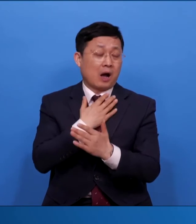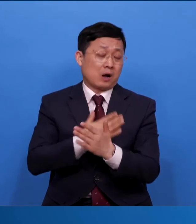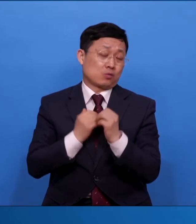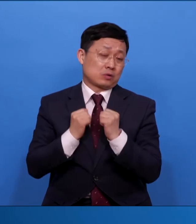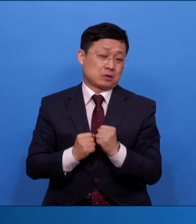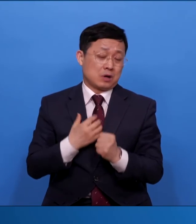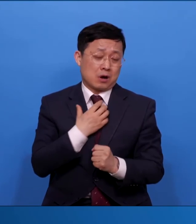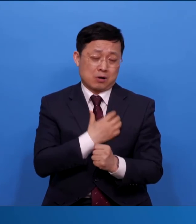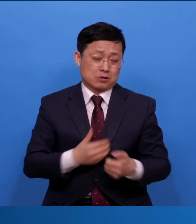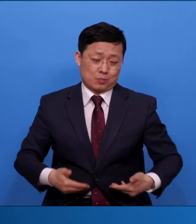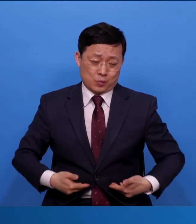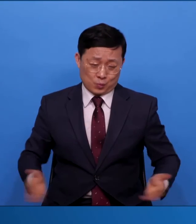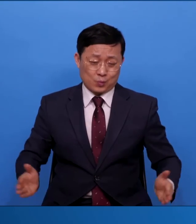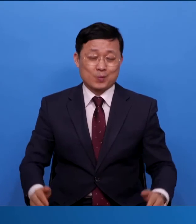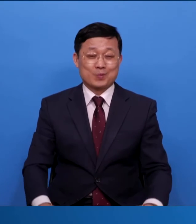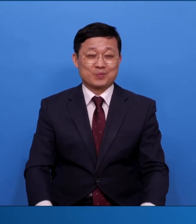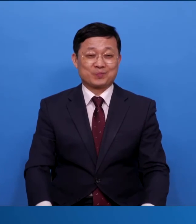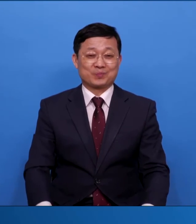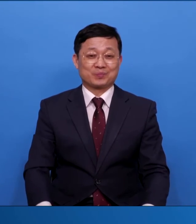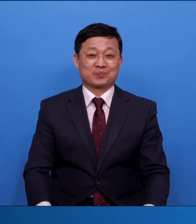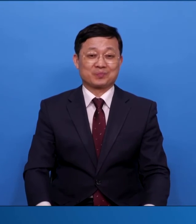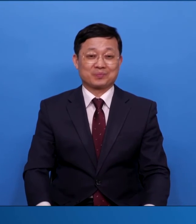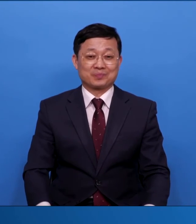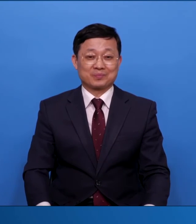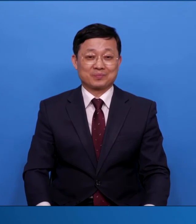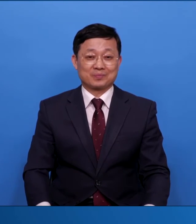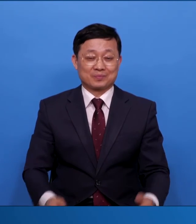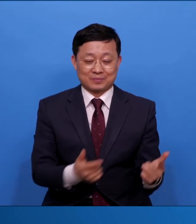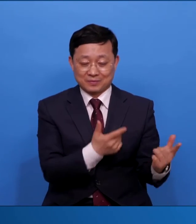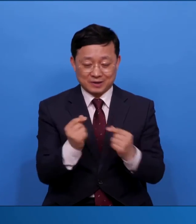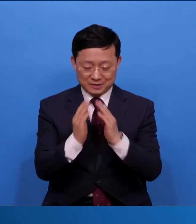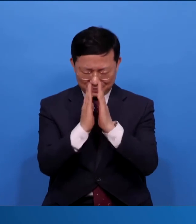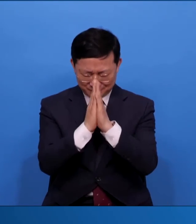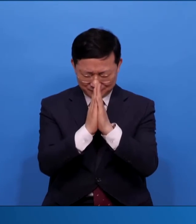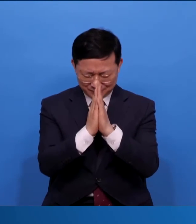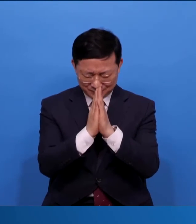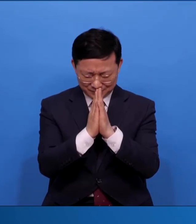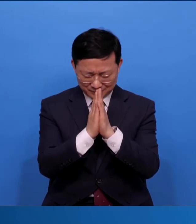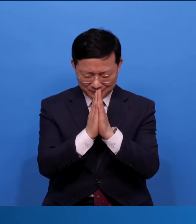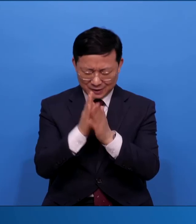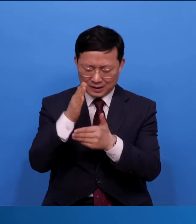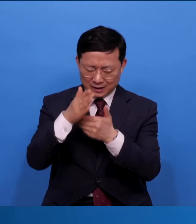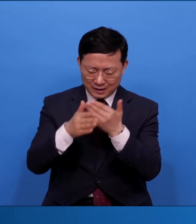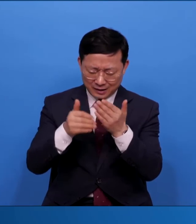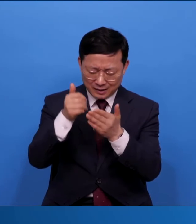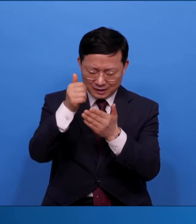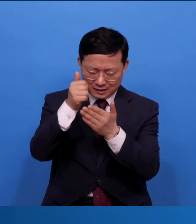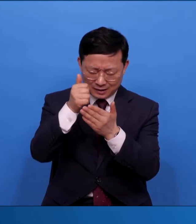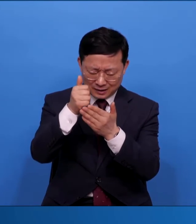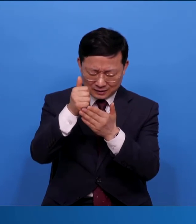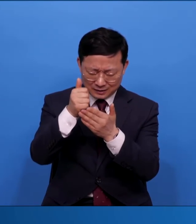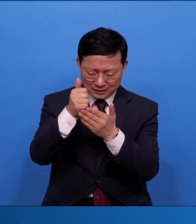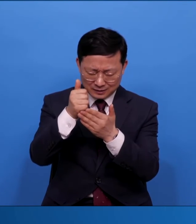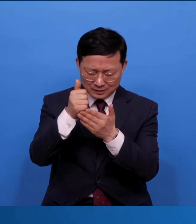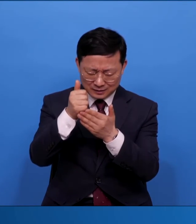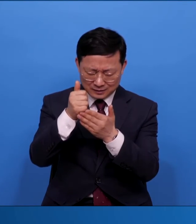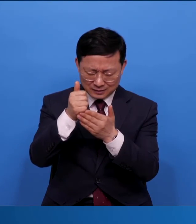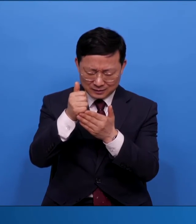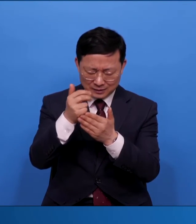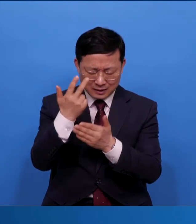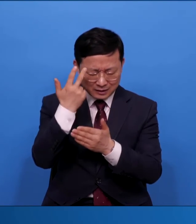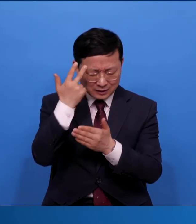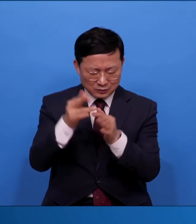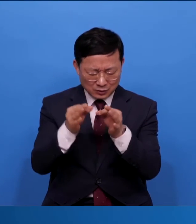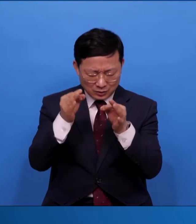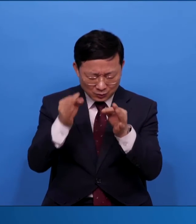那是神做的。 걱정을 전혀 안 하셔도 돼요. 丝毫不必担心。 기도하겠습니다. 하나님 이번 주간에도 저희들에게